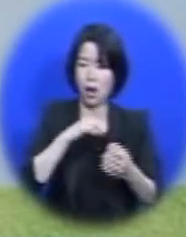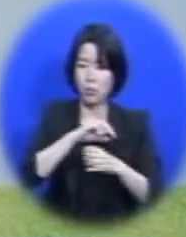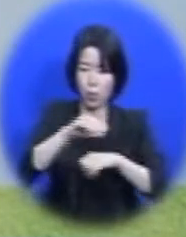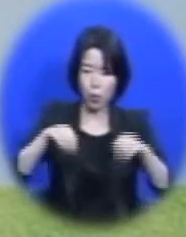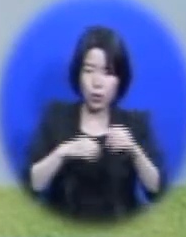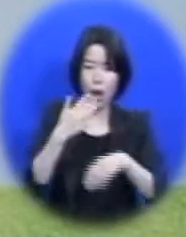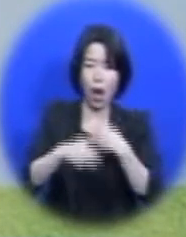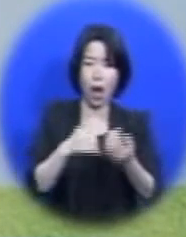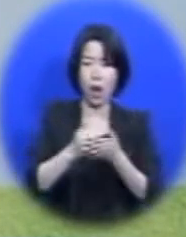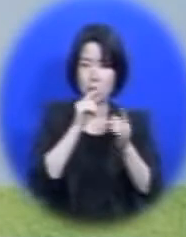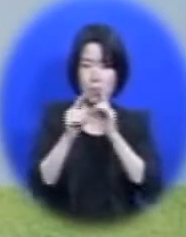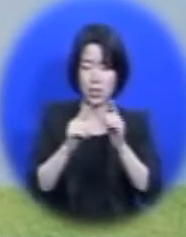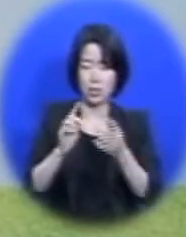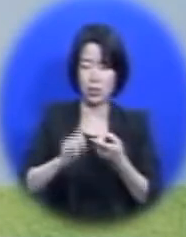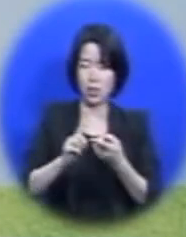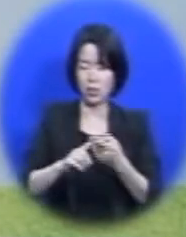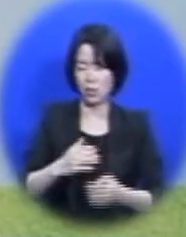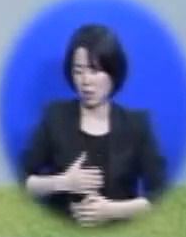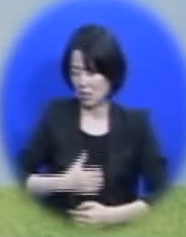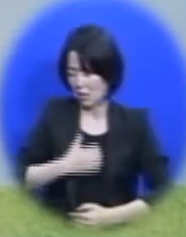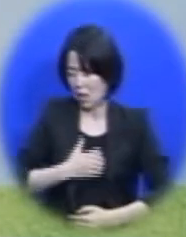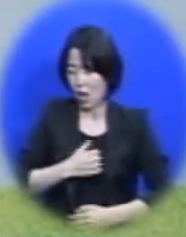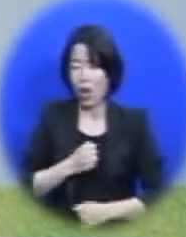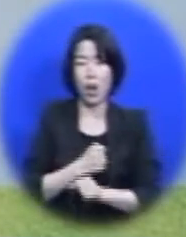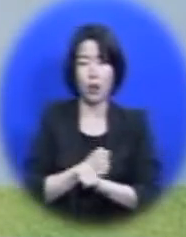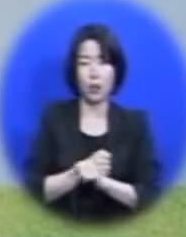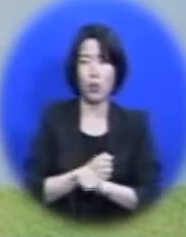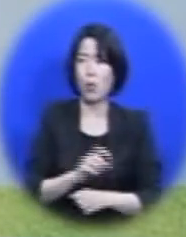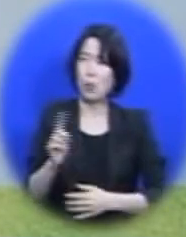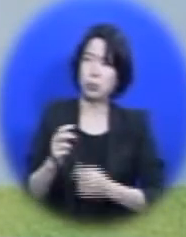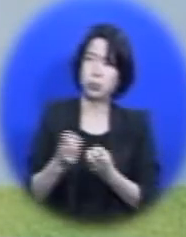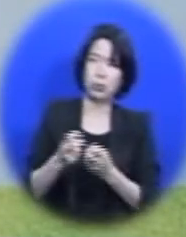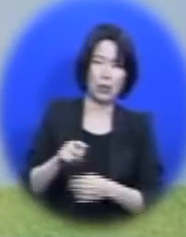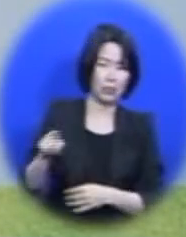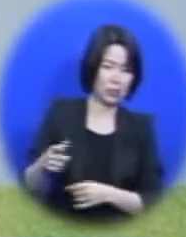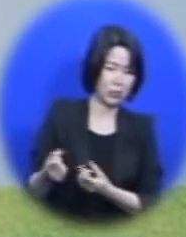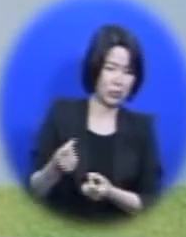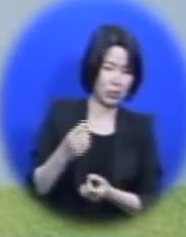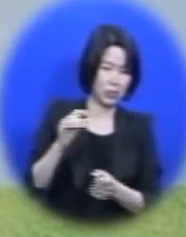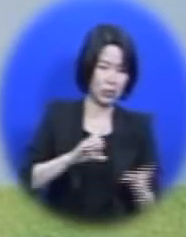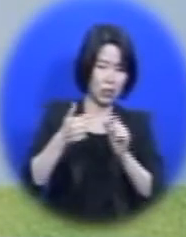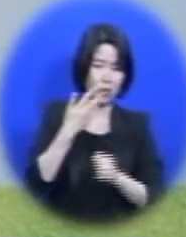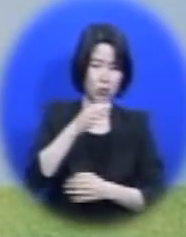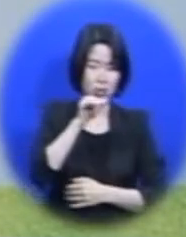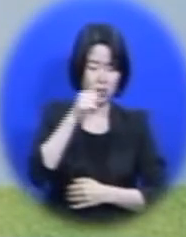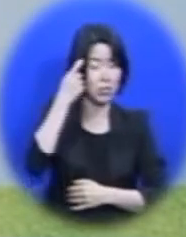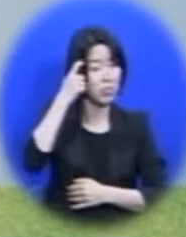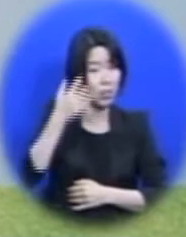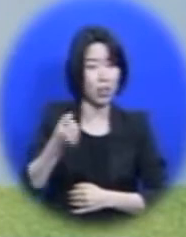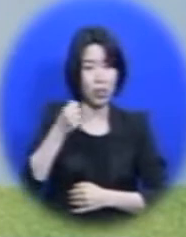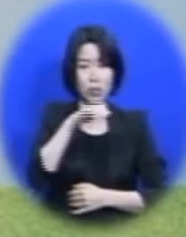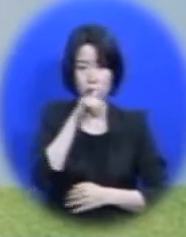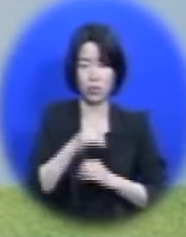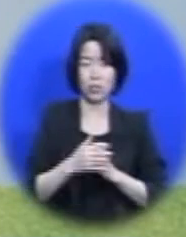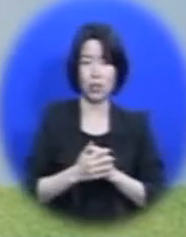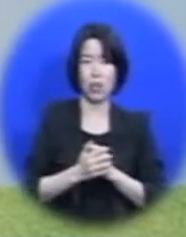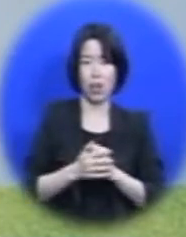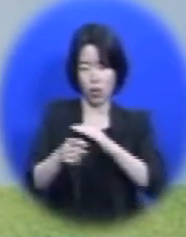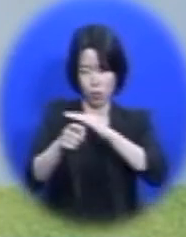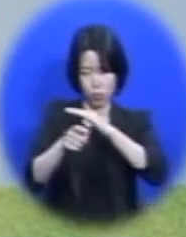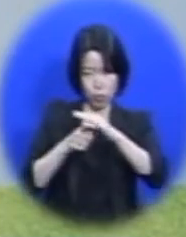하나님의 말씀에 대해서 전혀 역겨워하고 어떻게 그렇게 살 수 있어? 그렇게 생각하고 있다는 겁니다.